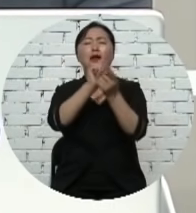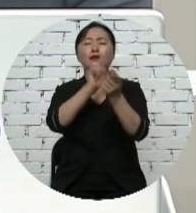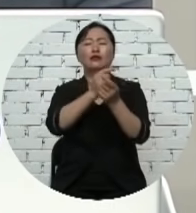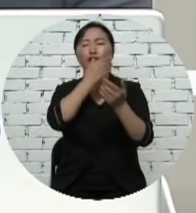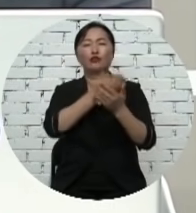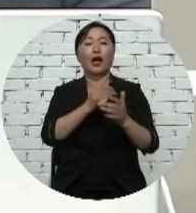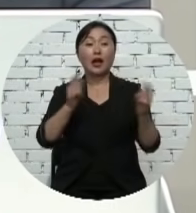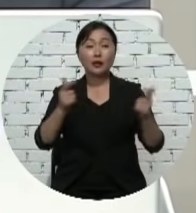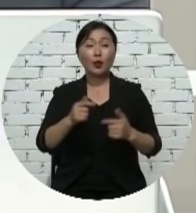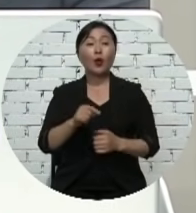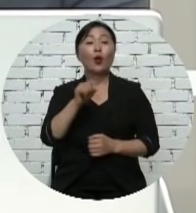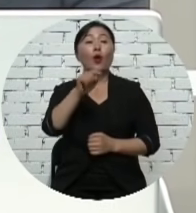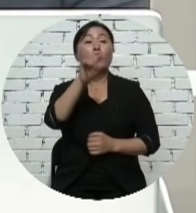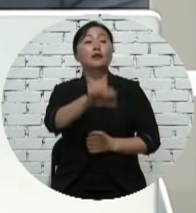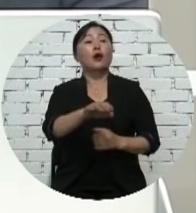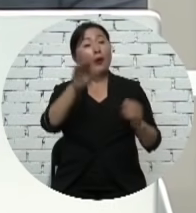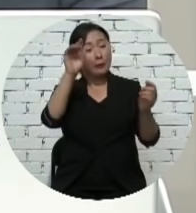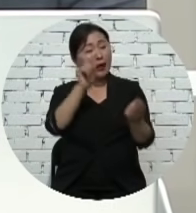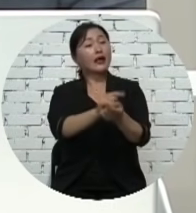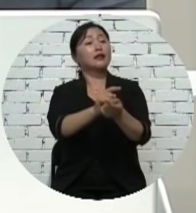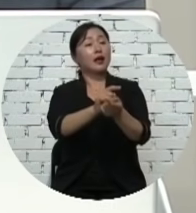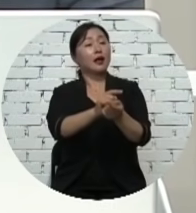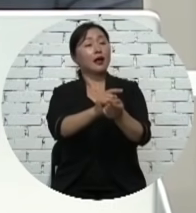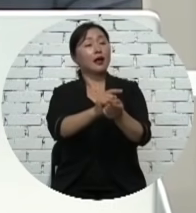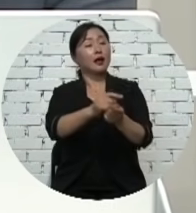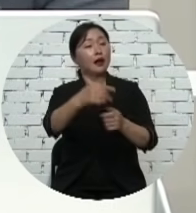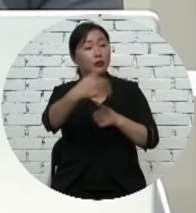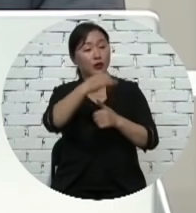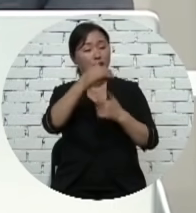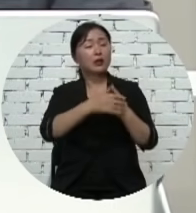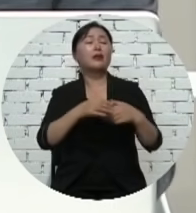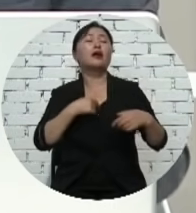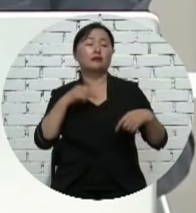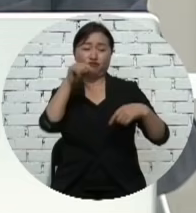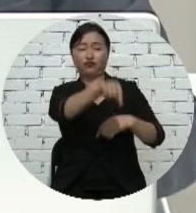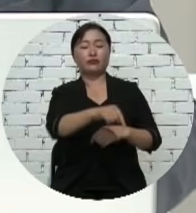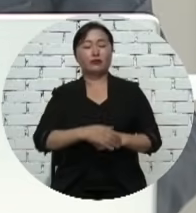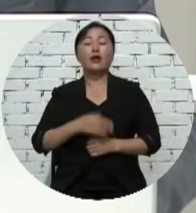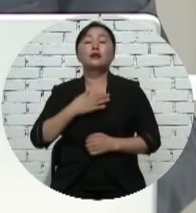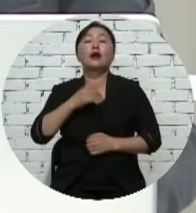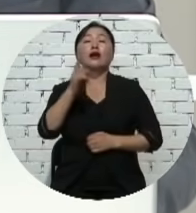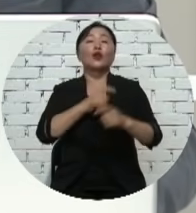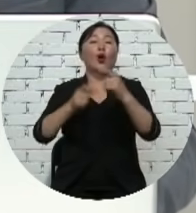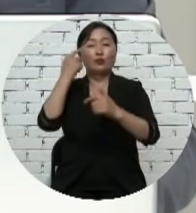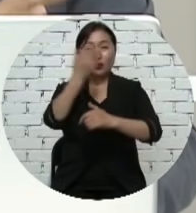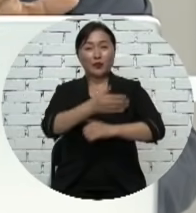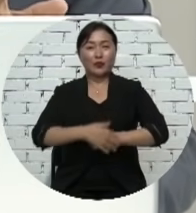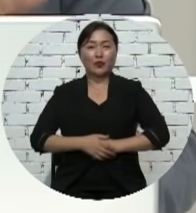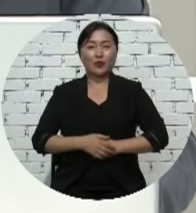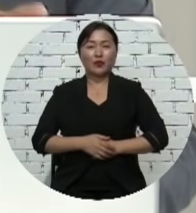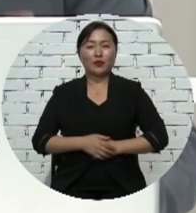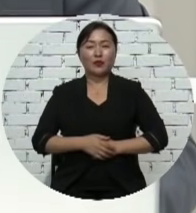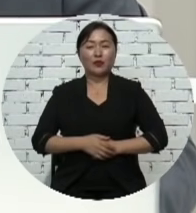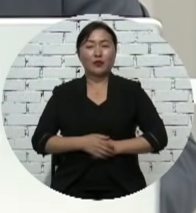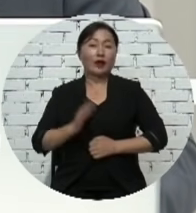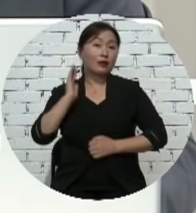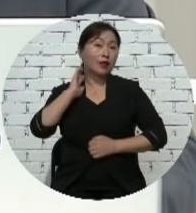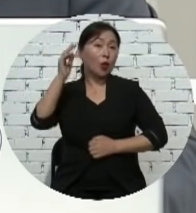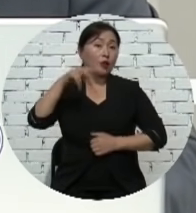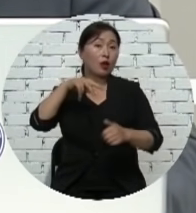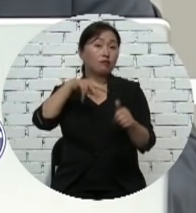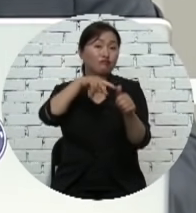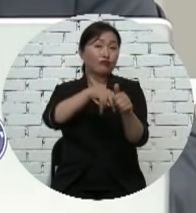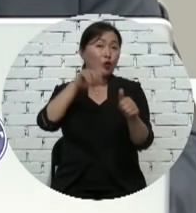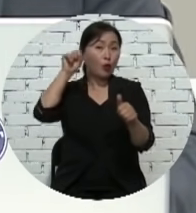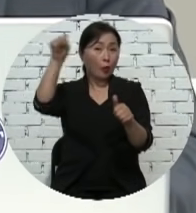네. 뭐 그날 그냥 거기서 보자고 그래서 간 거지 그 다른 네, 그러니까 의미는 제가 없고. 하나만 더 여쭤보겠습니다. 자 대선 후보 나왔잖아요 지금